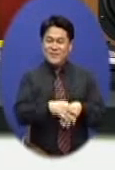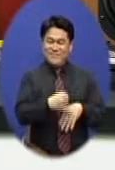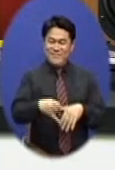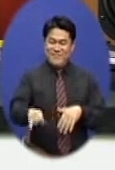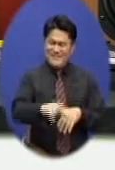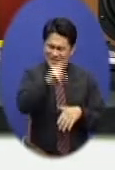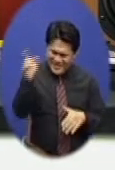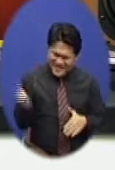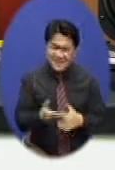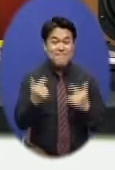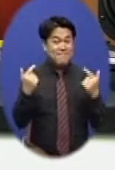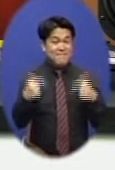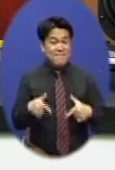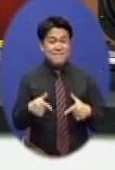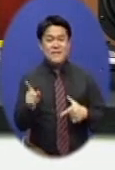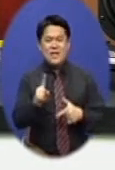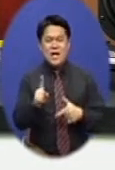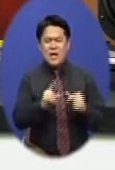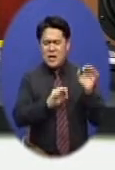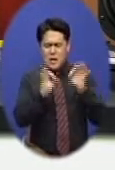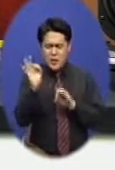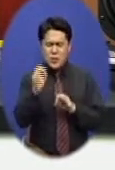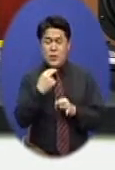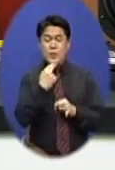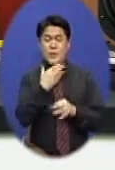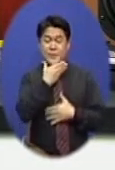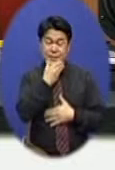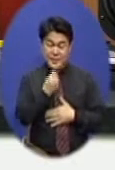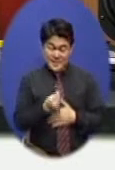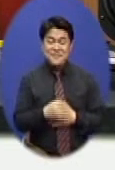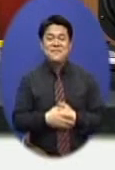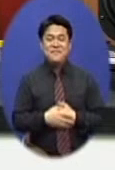손녀들. 네. 항상 아무 탈 없이. 네. 행복하고